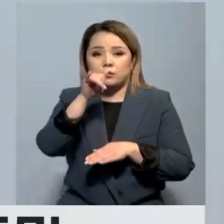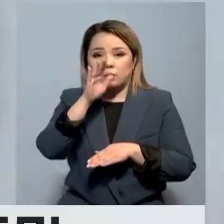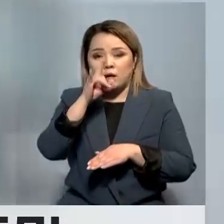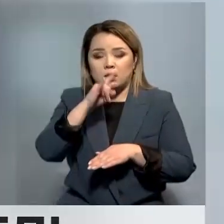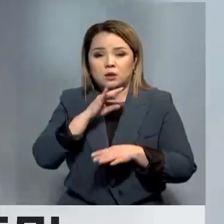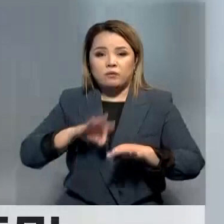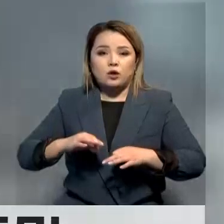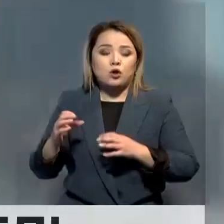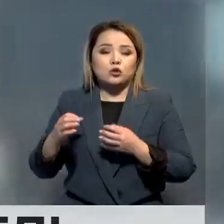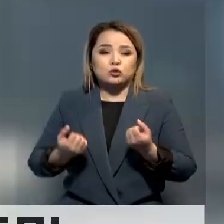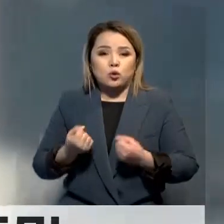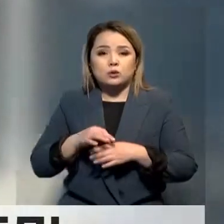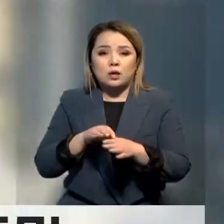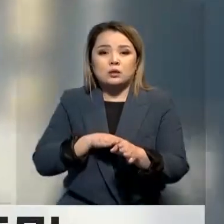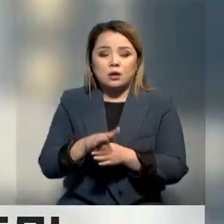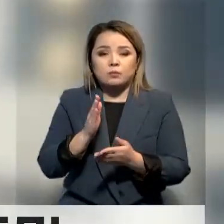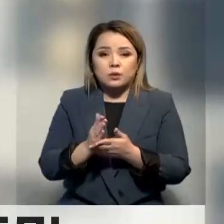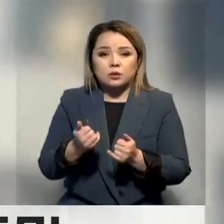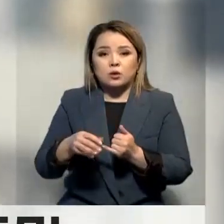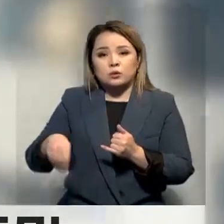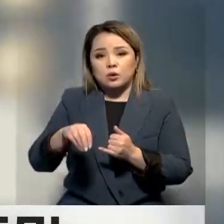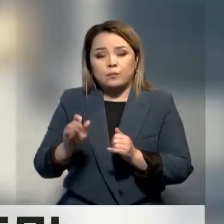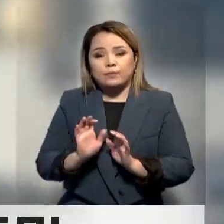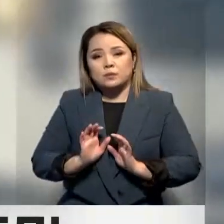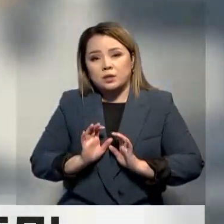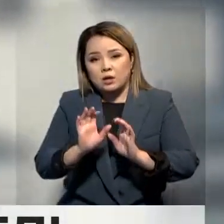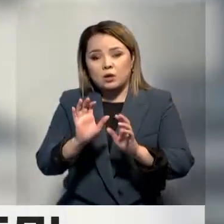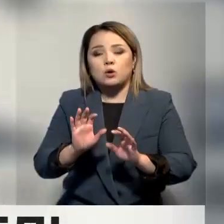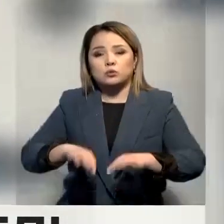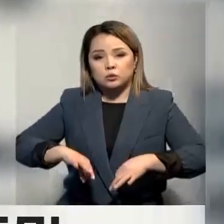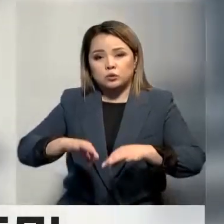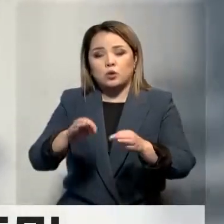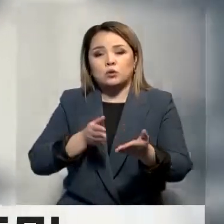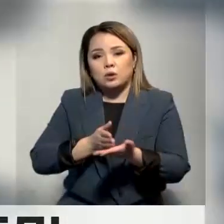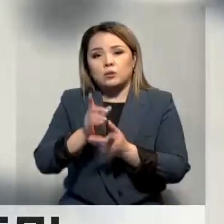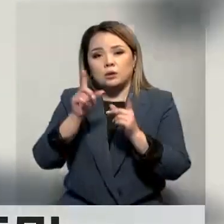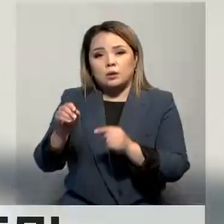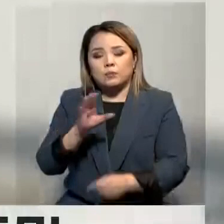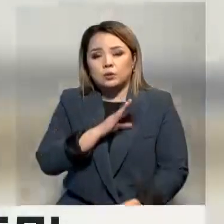Қазавтожол кәсіпорны жұмысшыларының жолға құм сеуіп, сүйреуінен кейін жүргізуші жолға шықты.